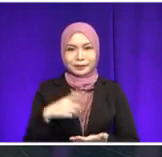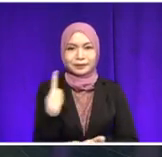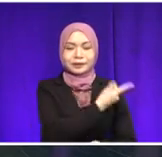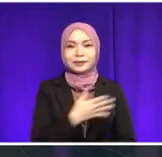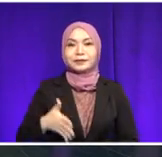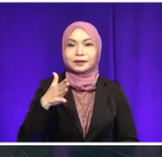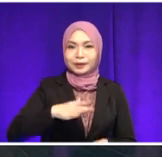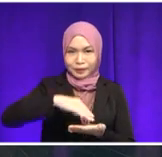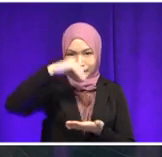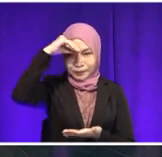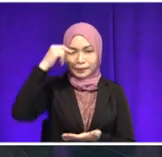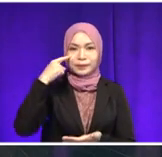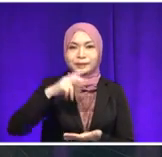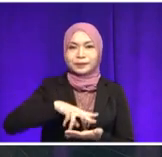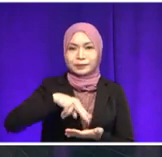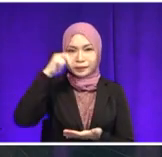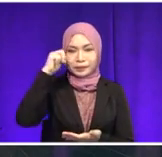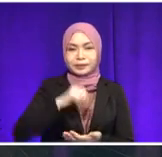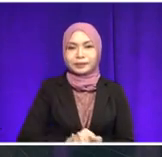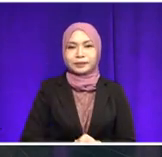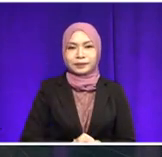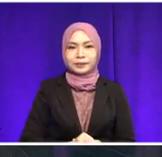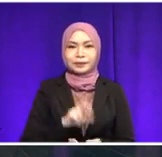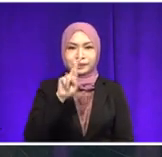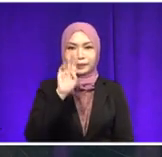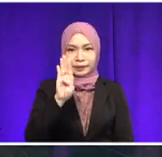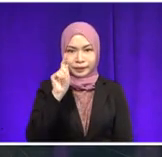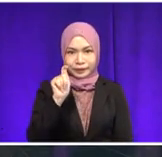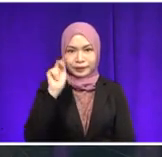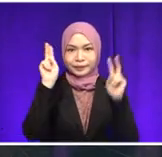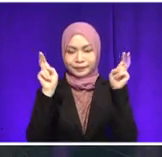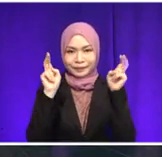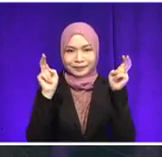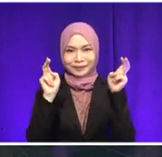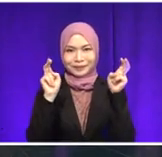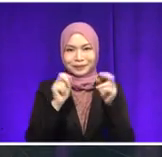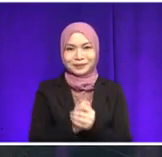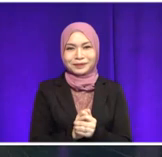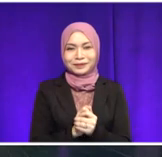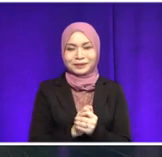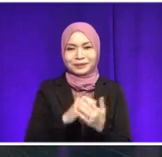pelajaran area kebentuk dan teknologi dengan tajuknya Project jadi